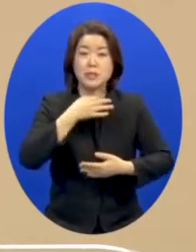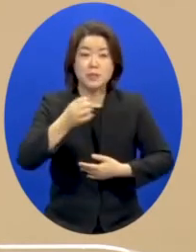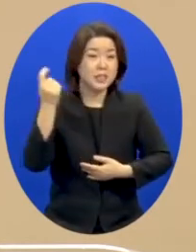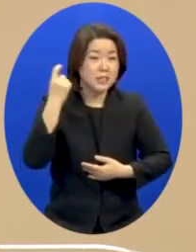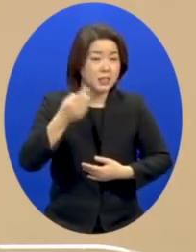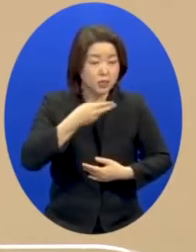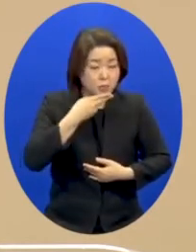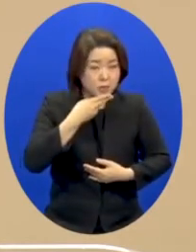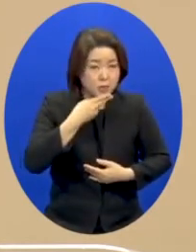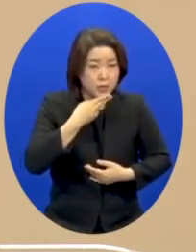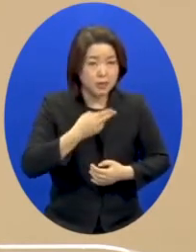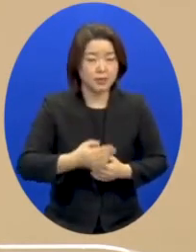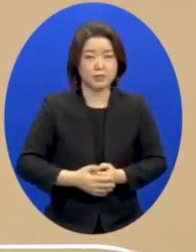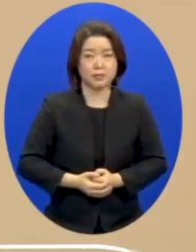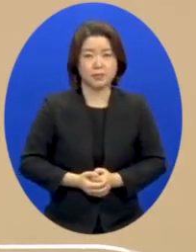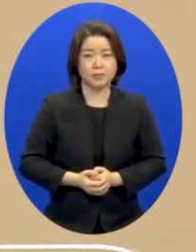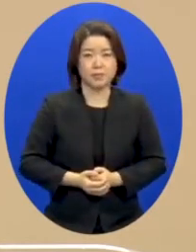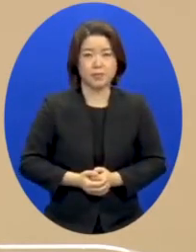없습니까?